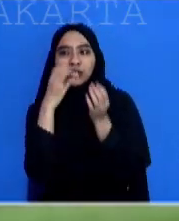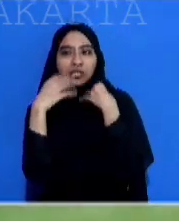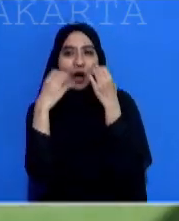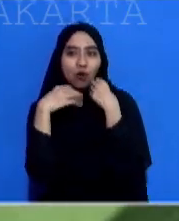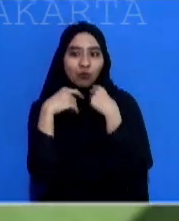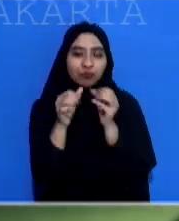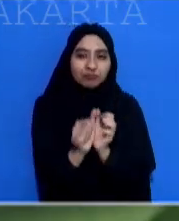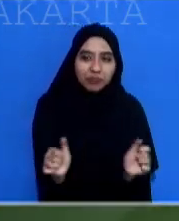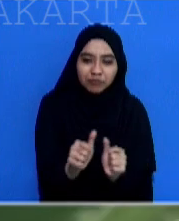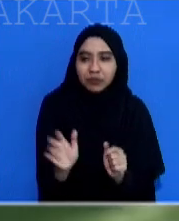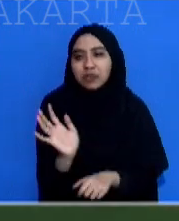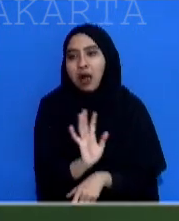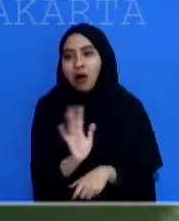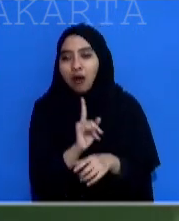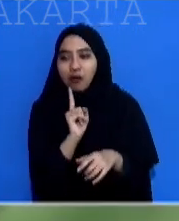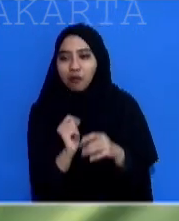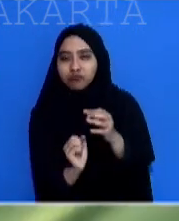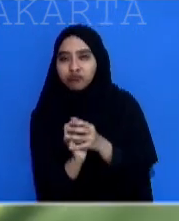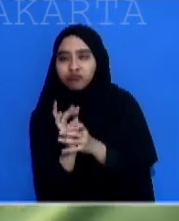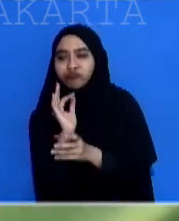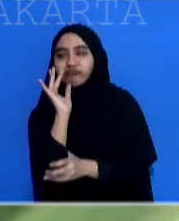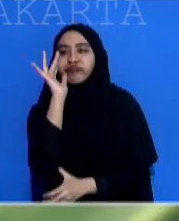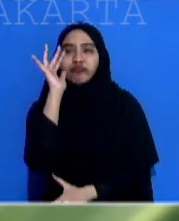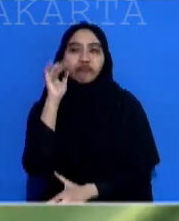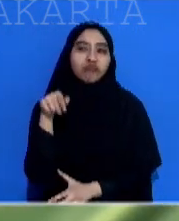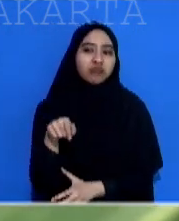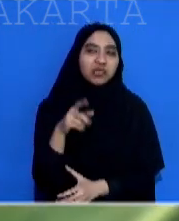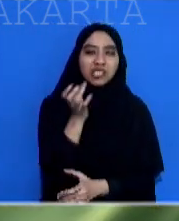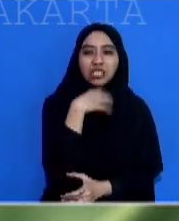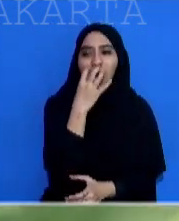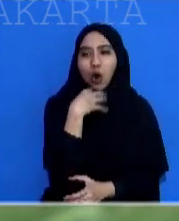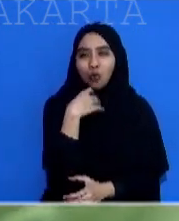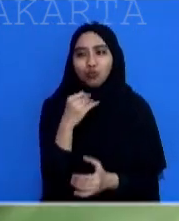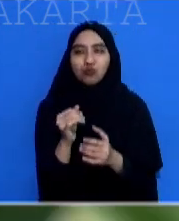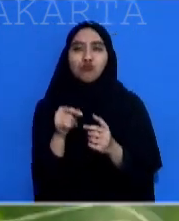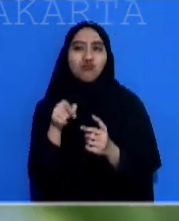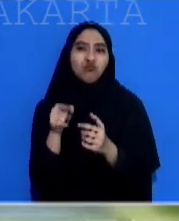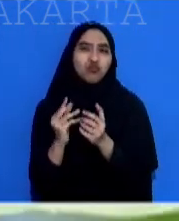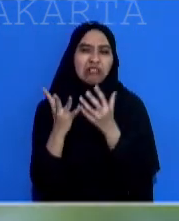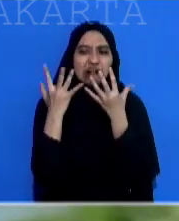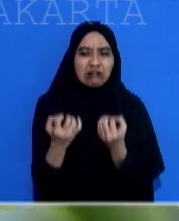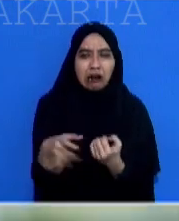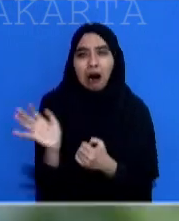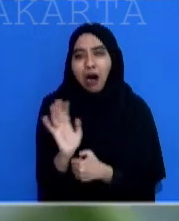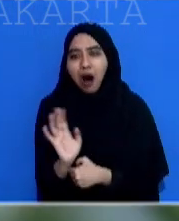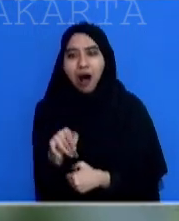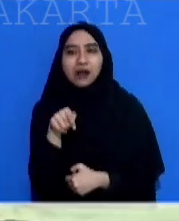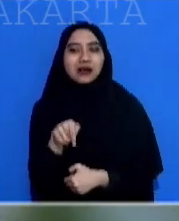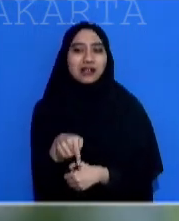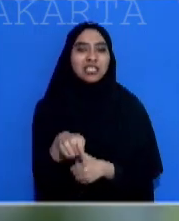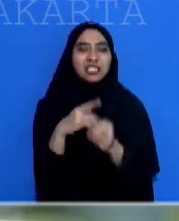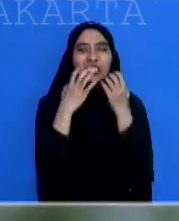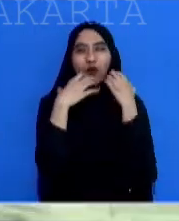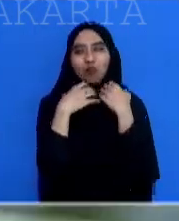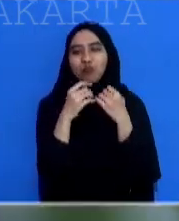icali suket wau badhe tuwuh langkung subur kabandingaken kalian taneman jagungipun. Kejawi menika taneman jagung wau ronipun badhe